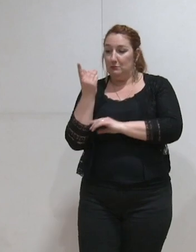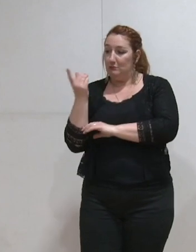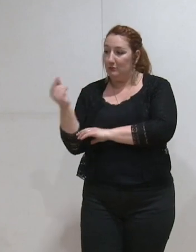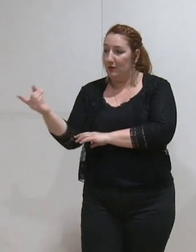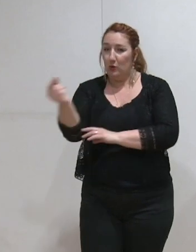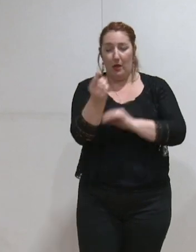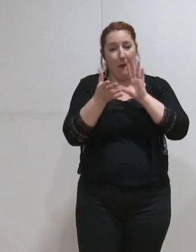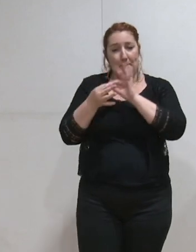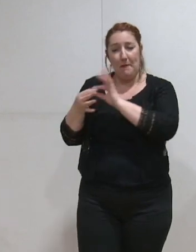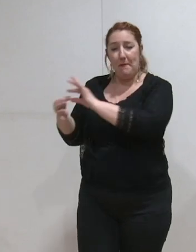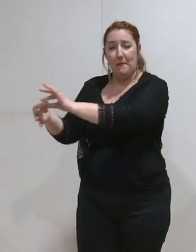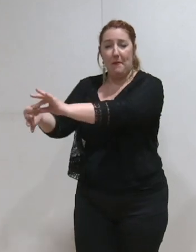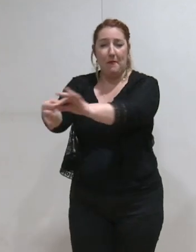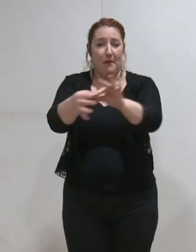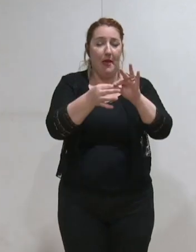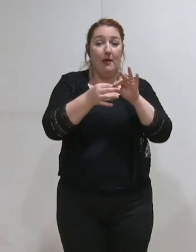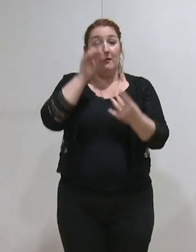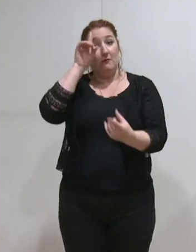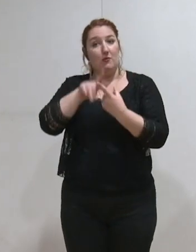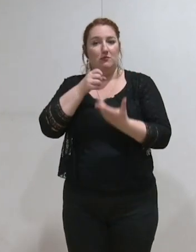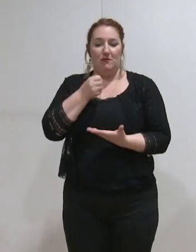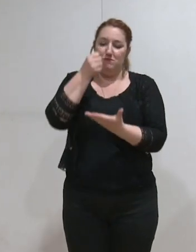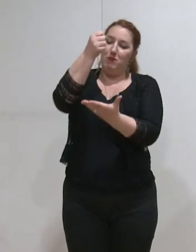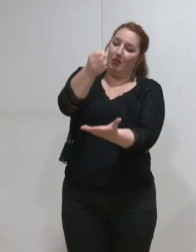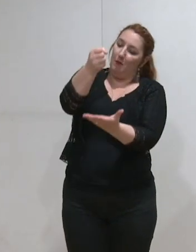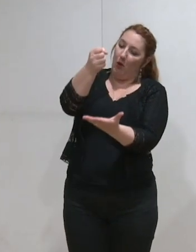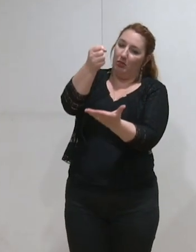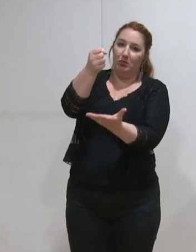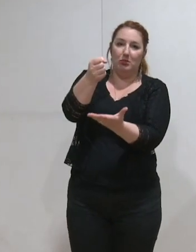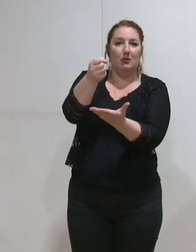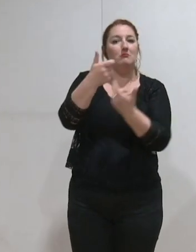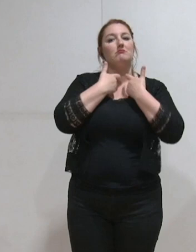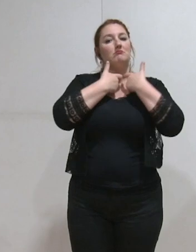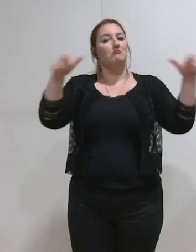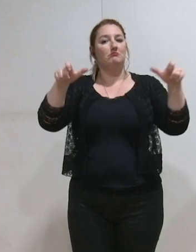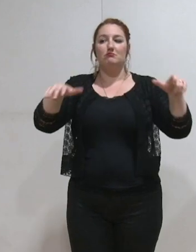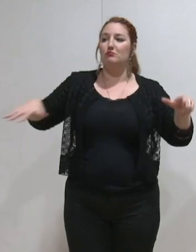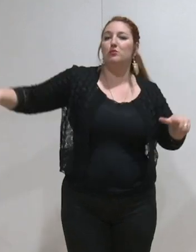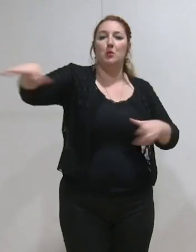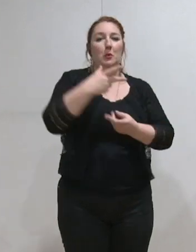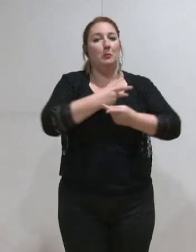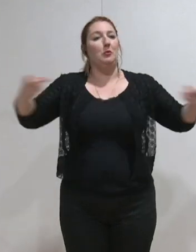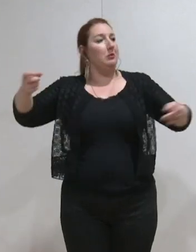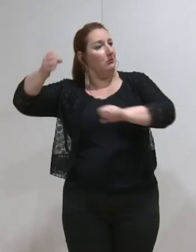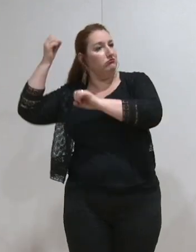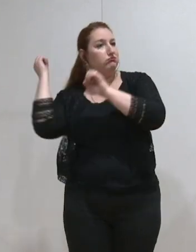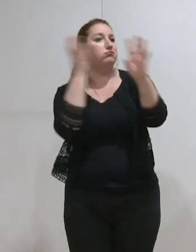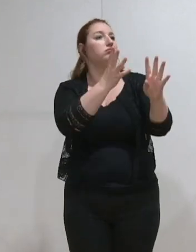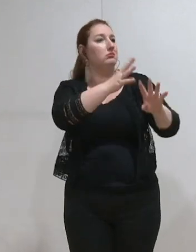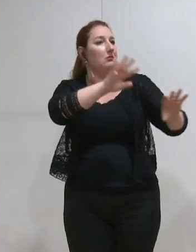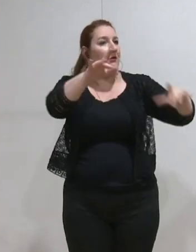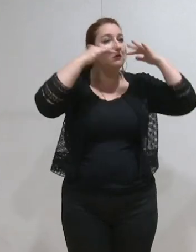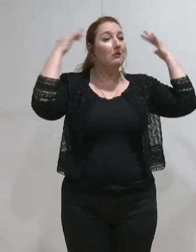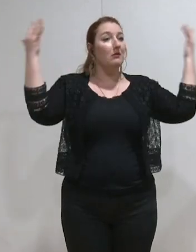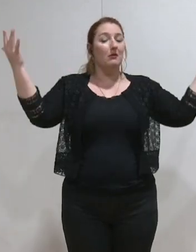pour que ce ce patrimoine finalement soit mis en accès à un public le plus large possible suivant les canaux le plus